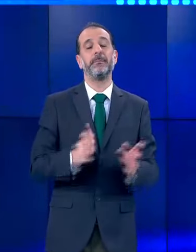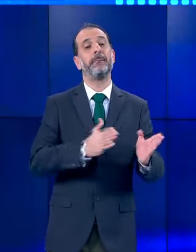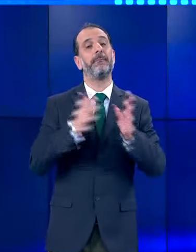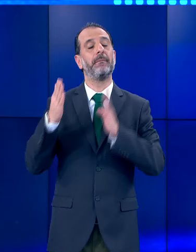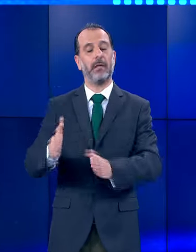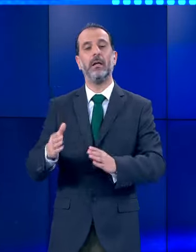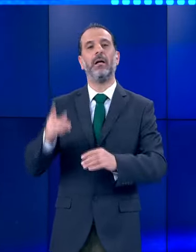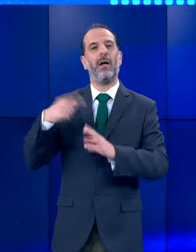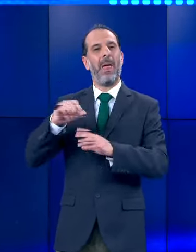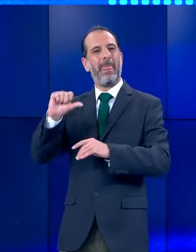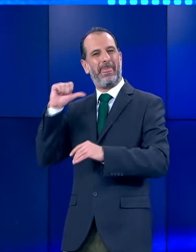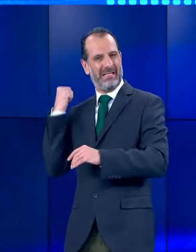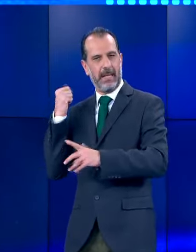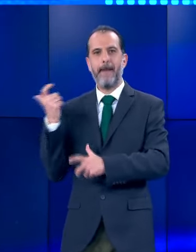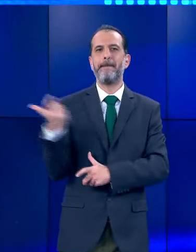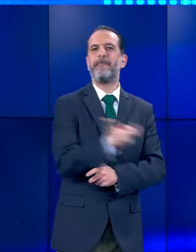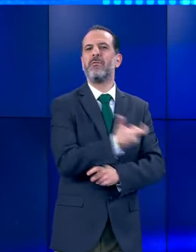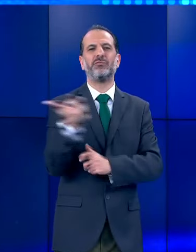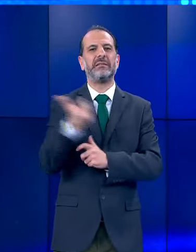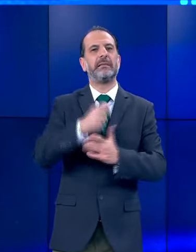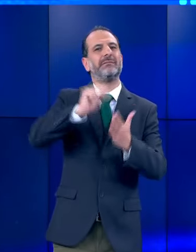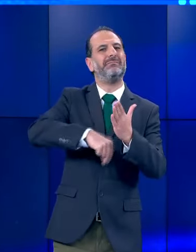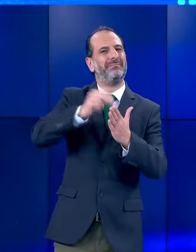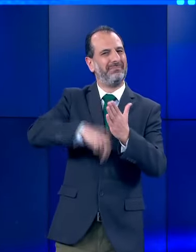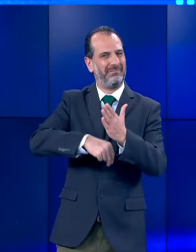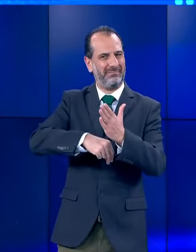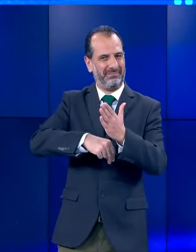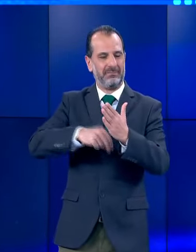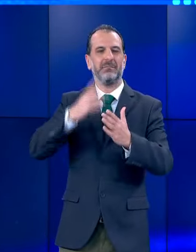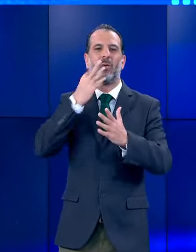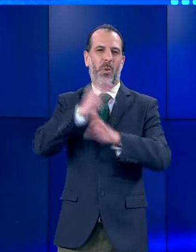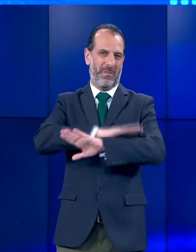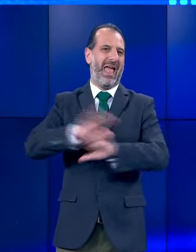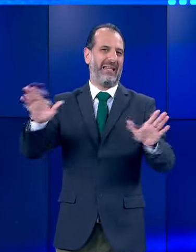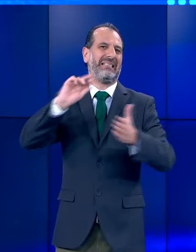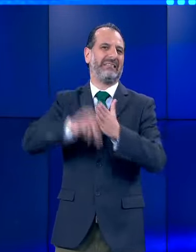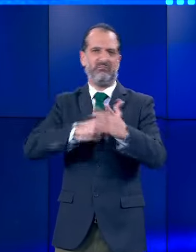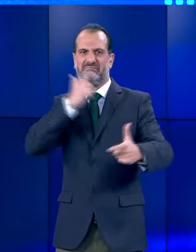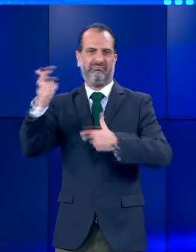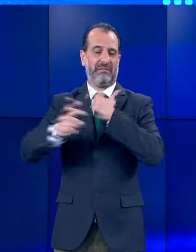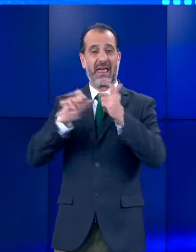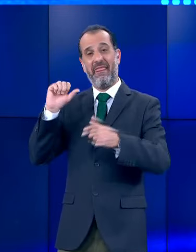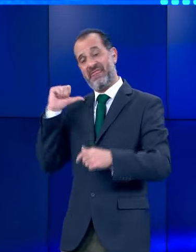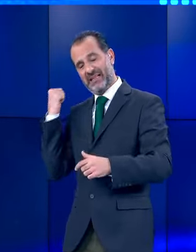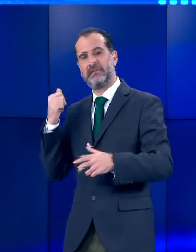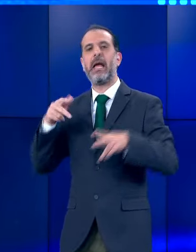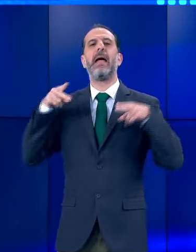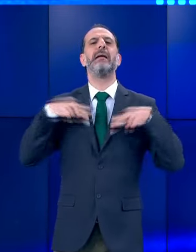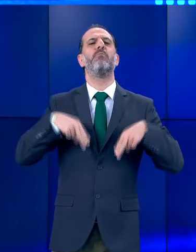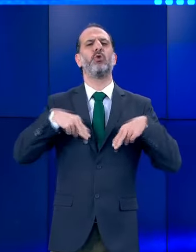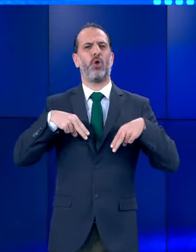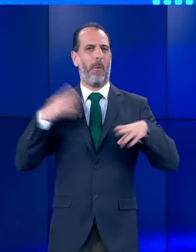Επεισοδιακή ήταν, κυρίες και κύριοι, η κατάληψη του Υπουργείου Πολιτικής Προστασίας από εποχικούς πυροσβέστες που διαμαρτύρονταν για τις συμβάσεις